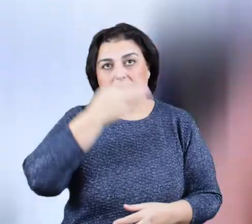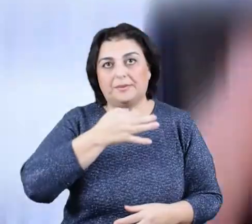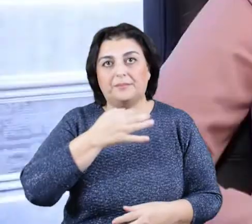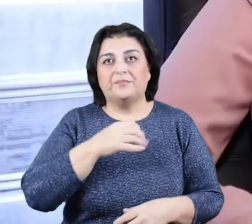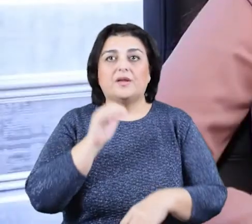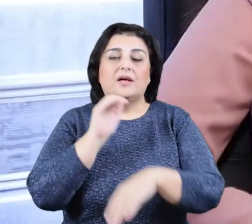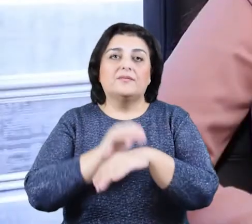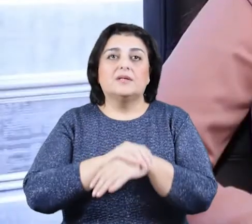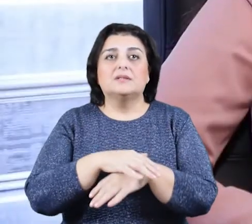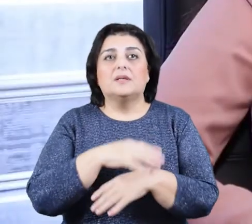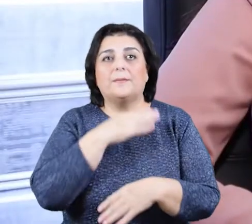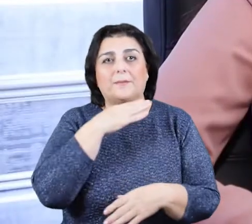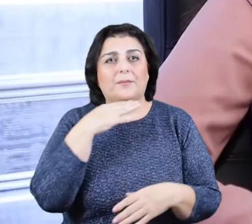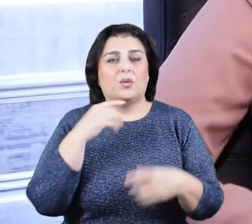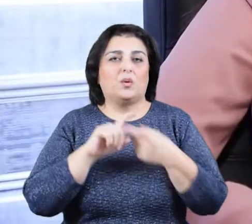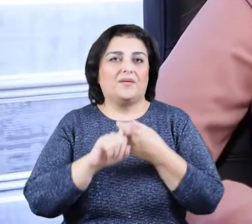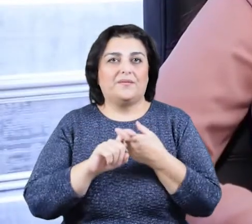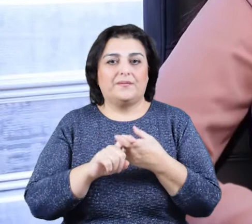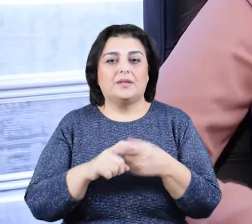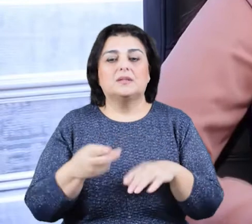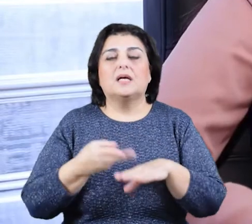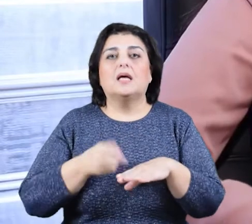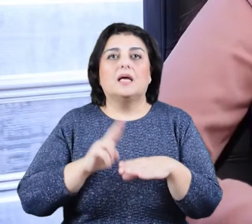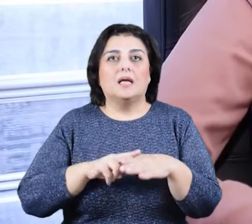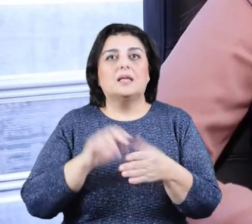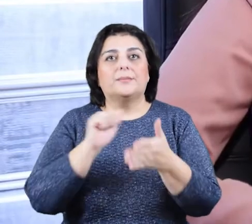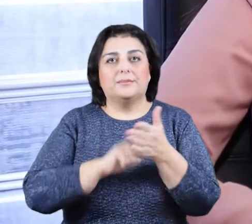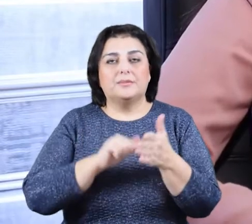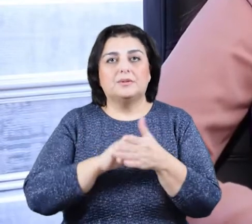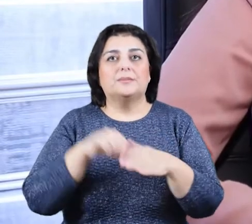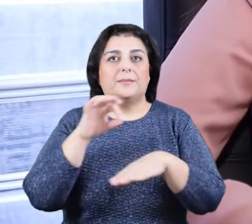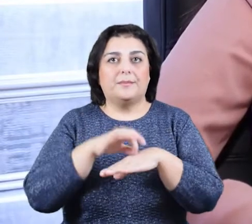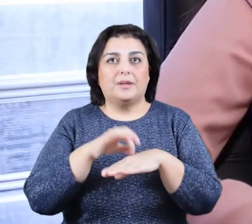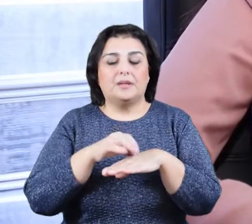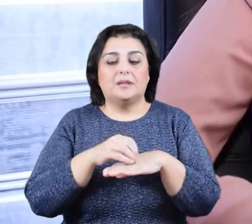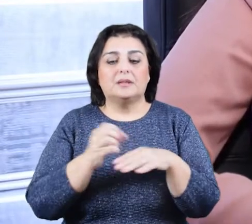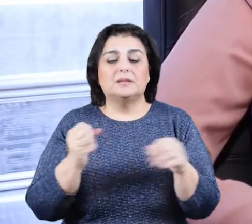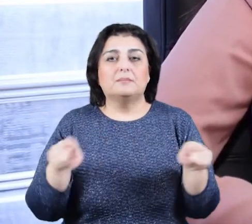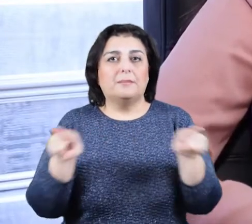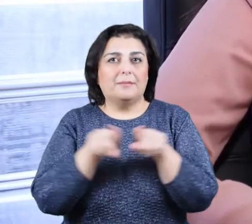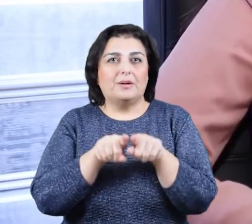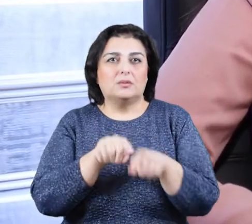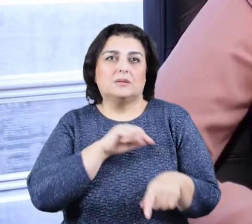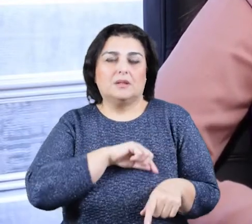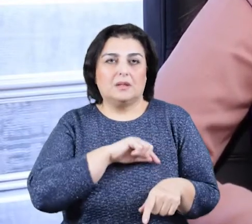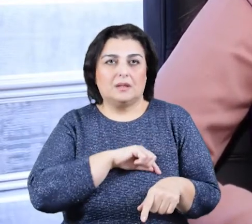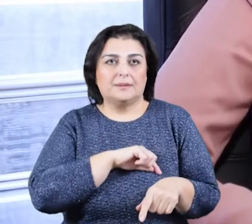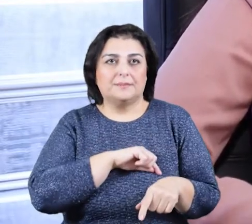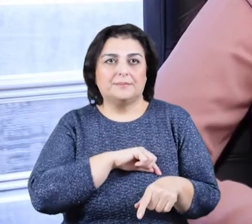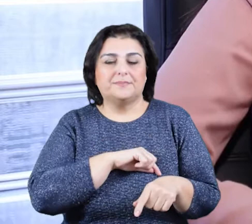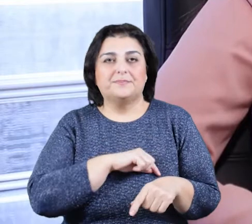dönəmdir. Respirator infeksiyalar əslində çoxdur. Yəni, təxminən bir-birinə oxşar kəskin respirator